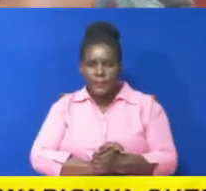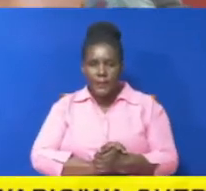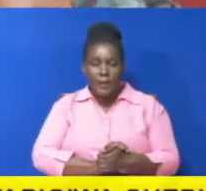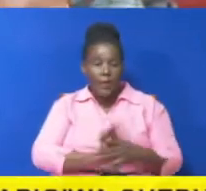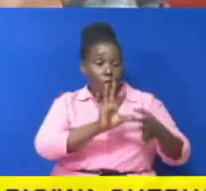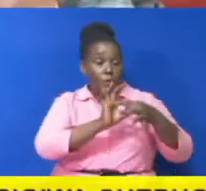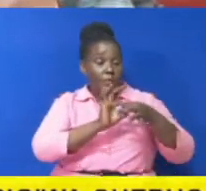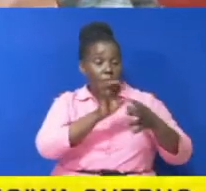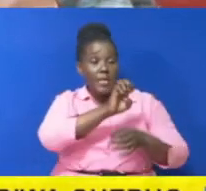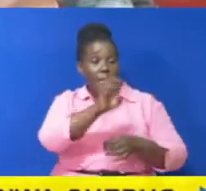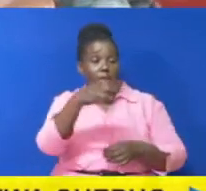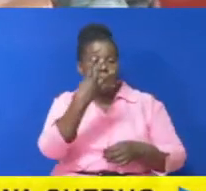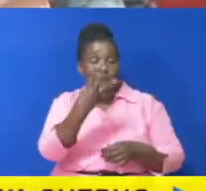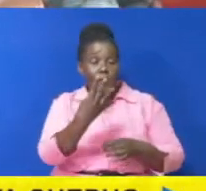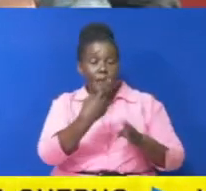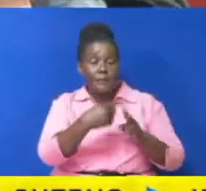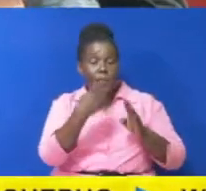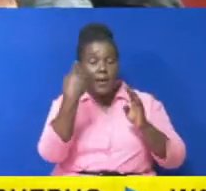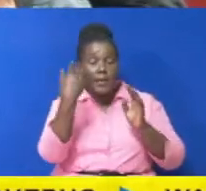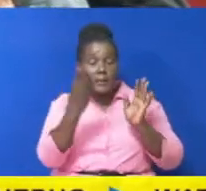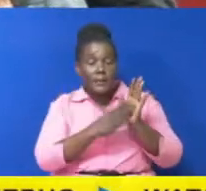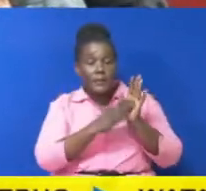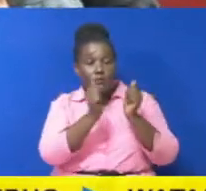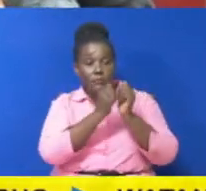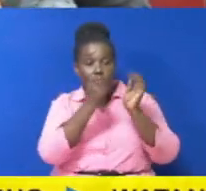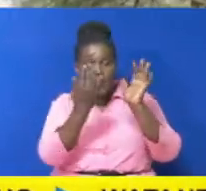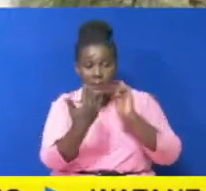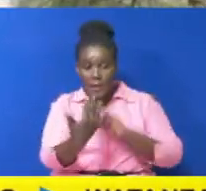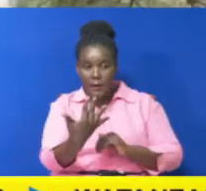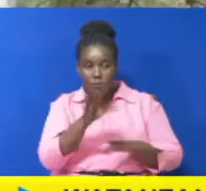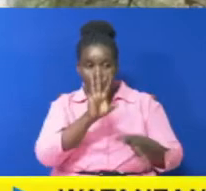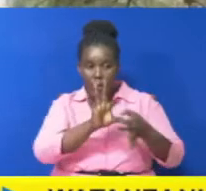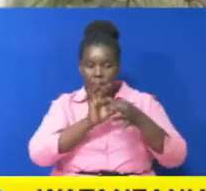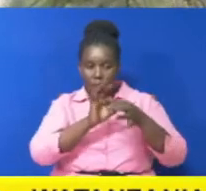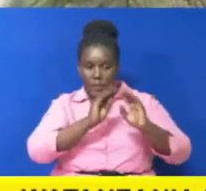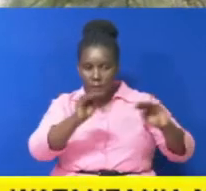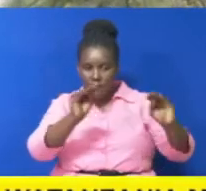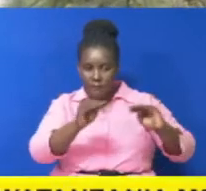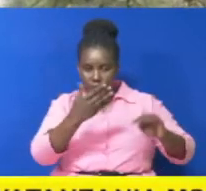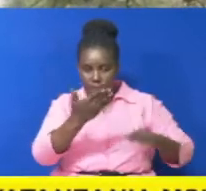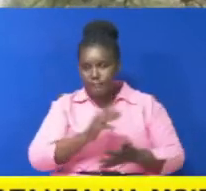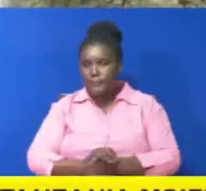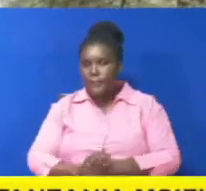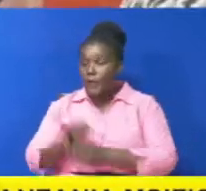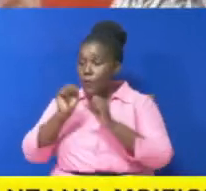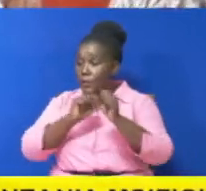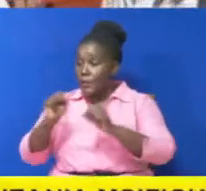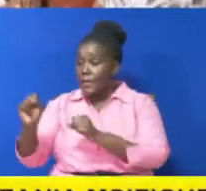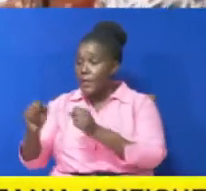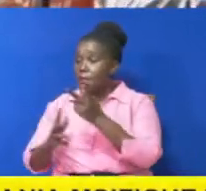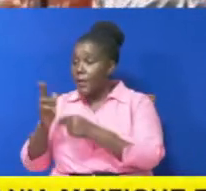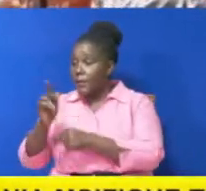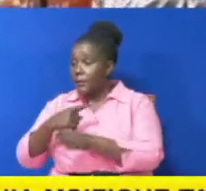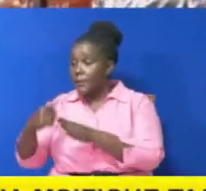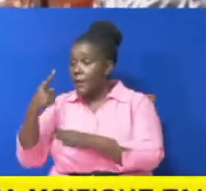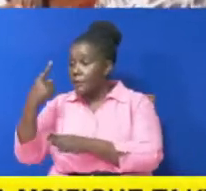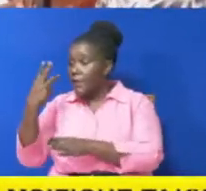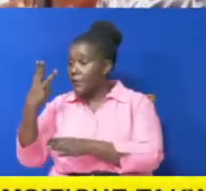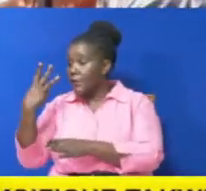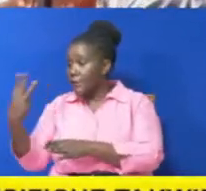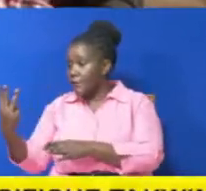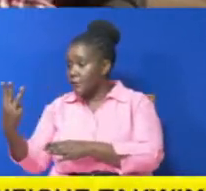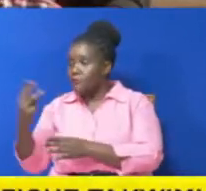washiriki 1915 wanashiriki mafunzo haya ukijumlisha watendaji wa kata zetu